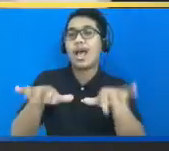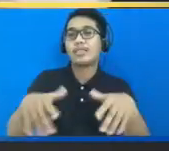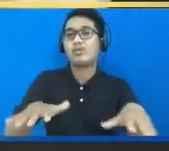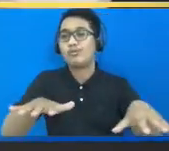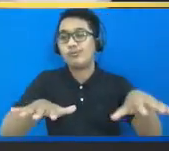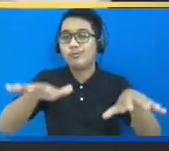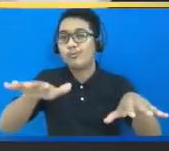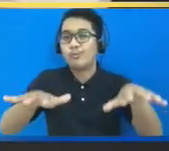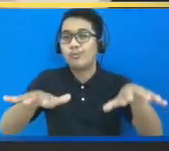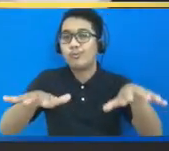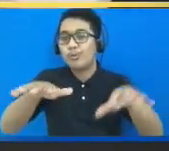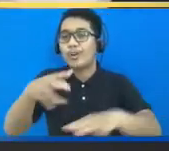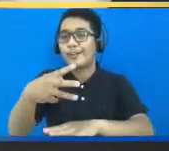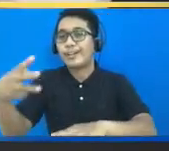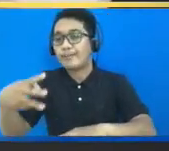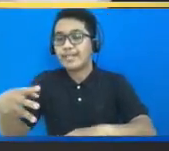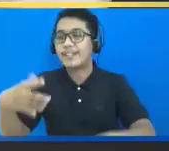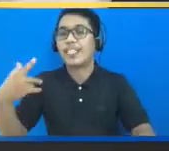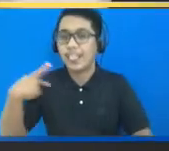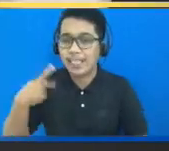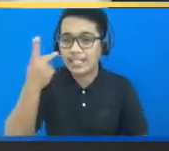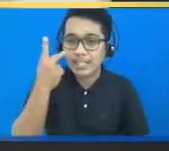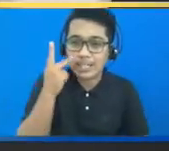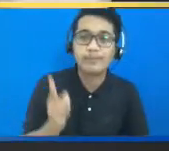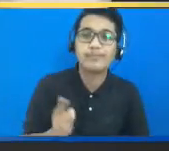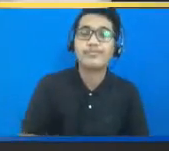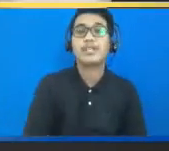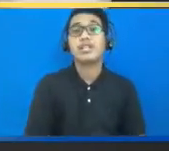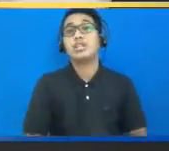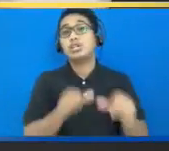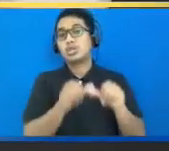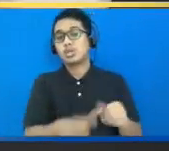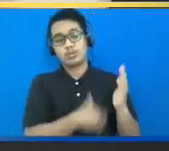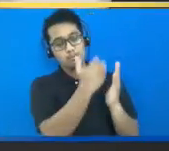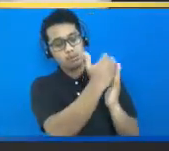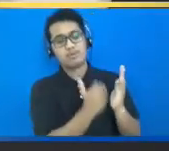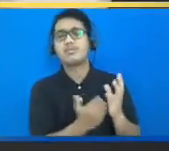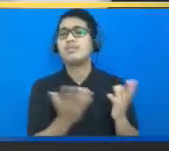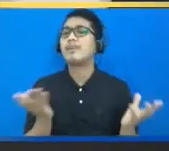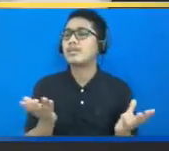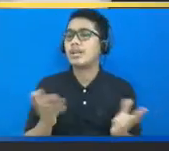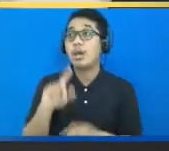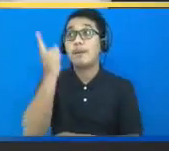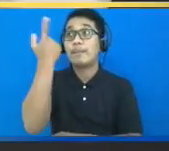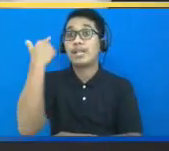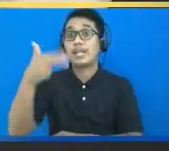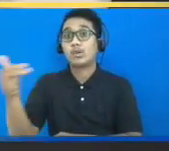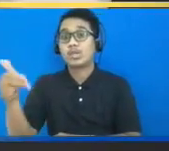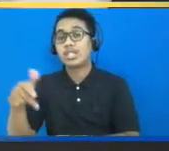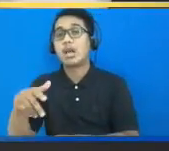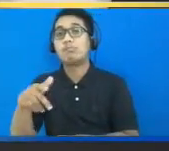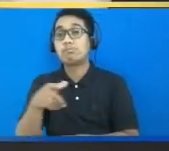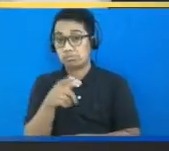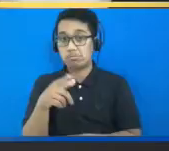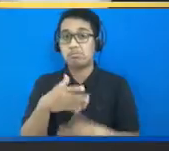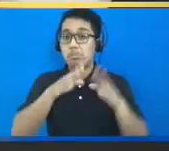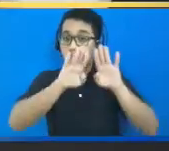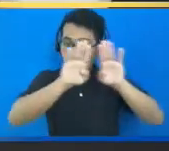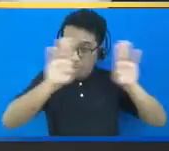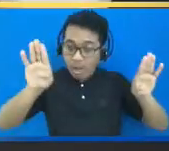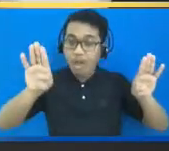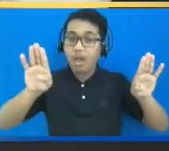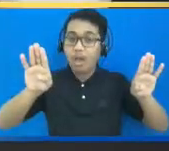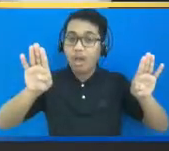install Umay katanya ya bagaimana polisinya pemerintah di Indonesia Apakah mereka akan mereka Open tidak